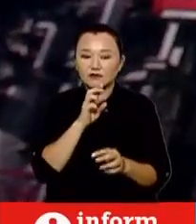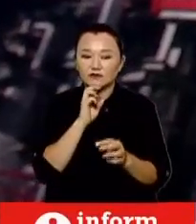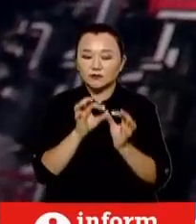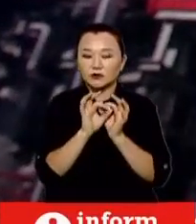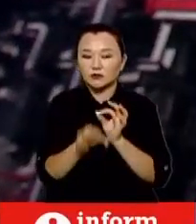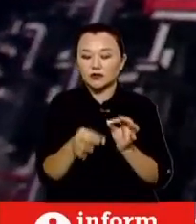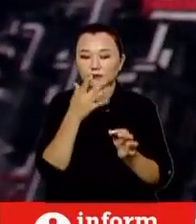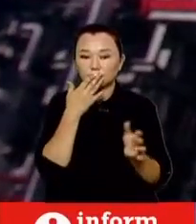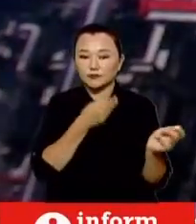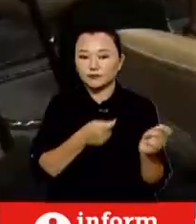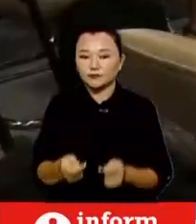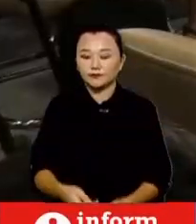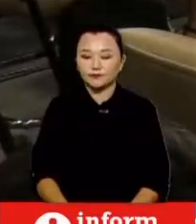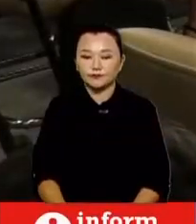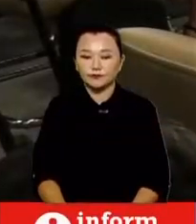за счет импорта.